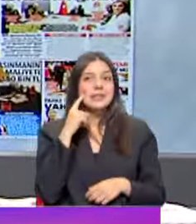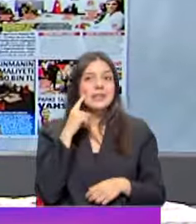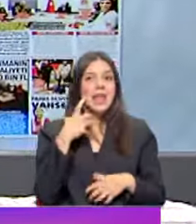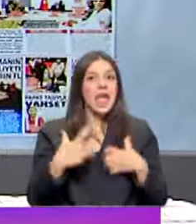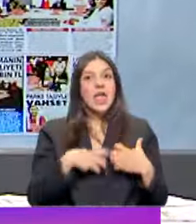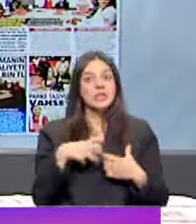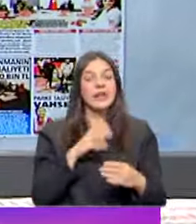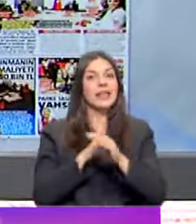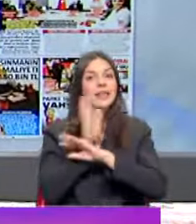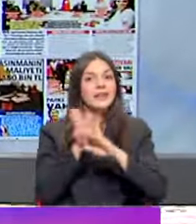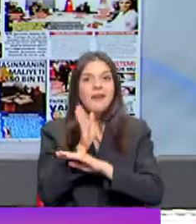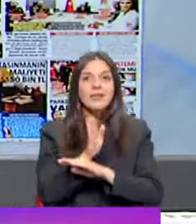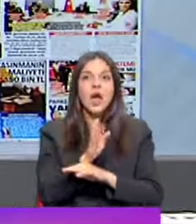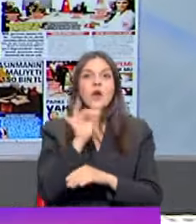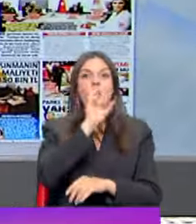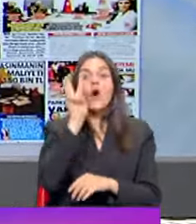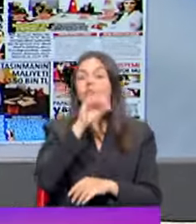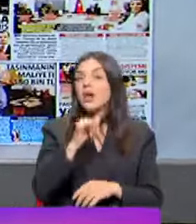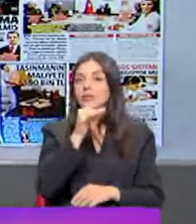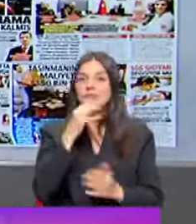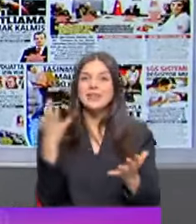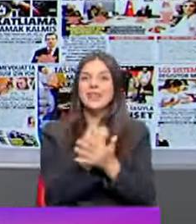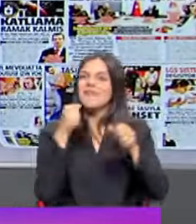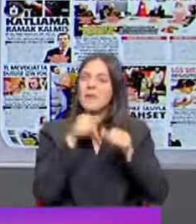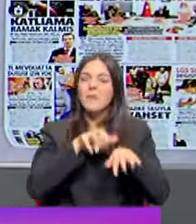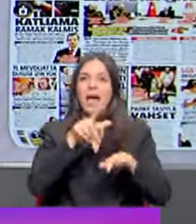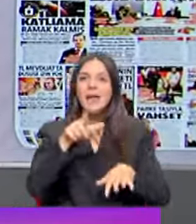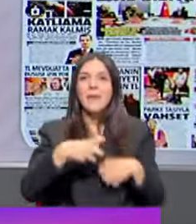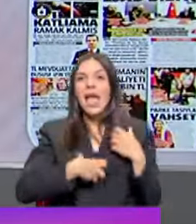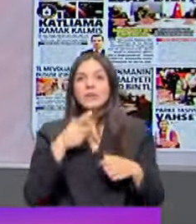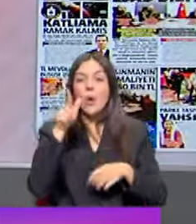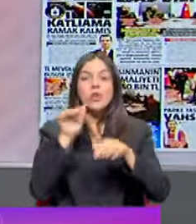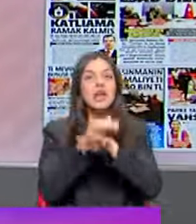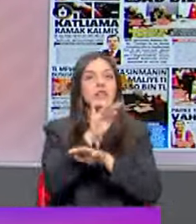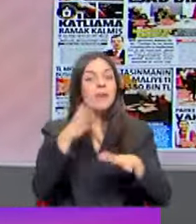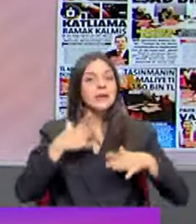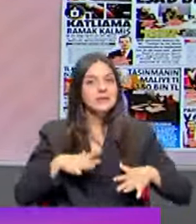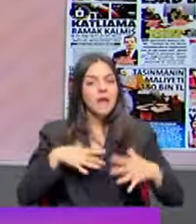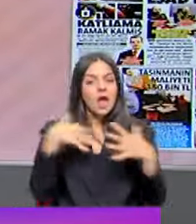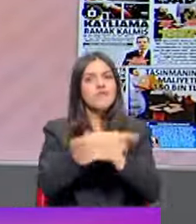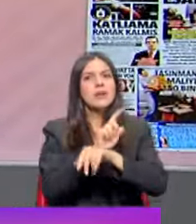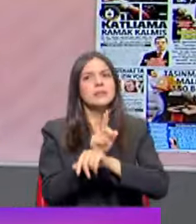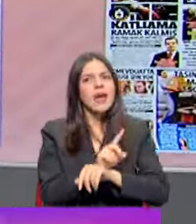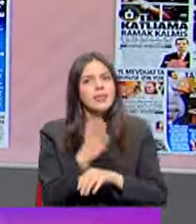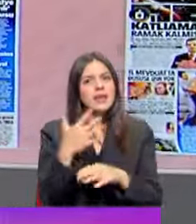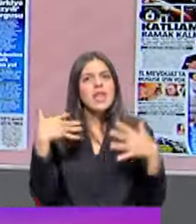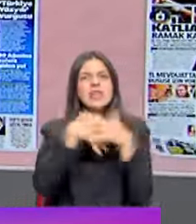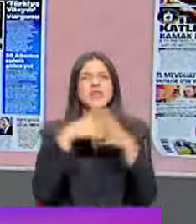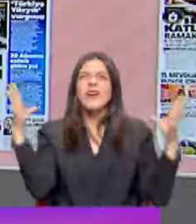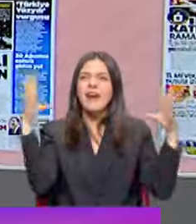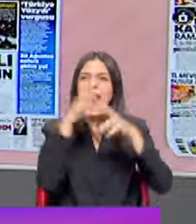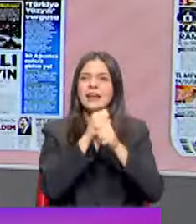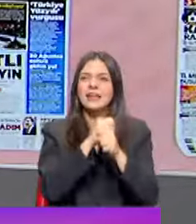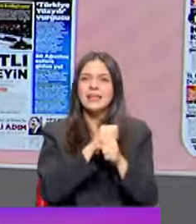coşkuyla gidenler, 30 Ağustos Zafer Bayramı coşkusunu orada yaşamak isteyenler akşam saatlerinde gecenin